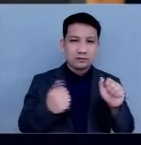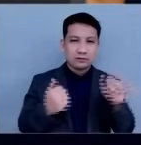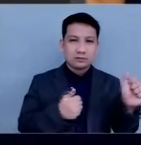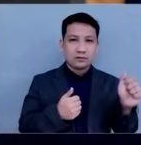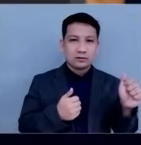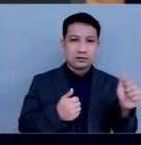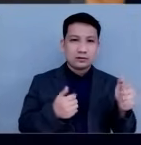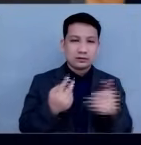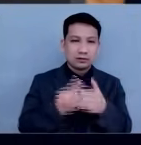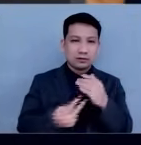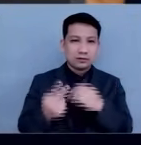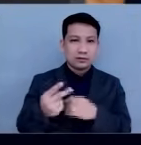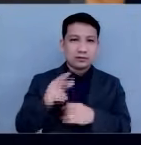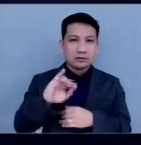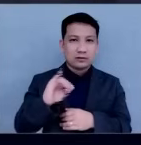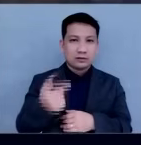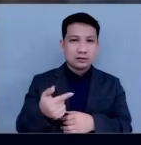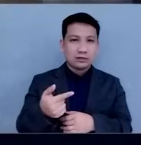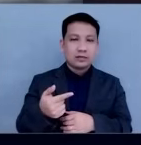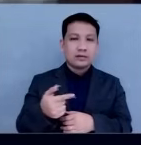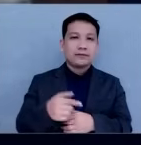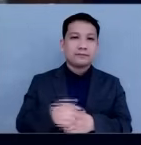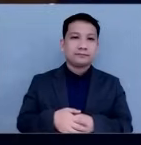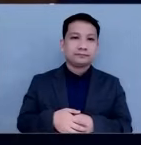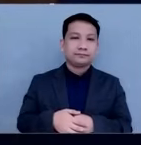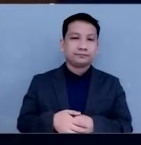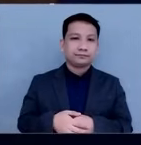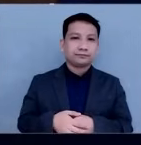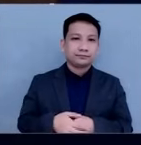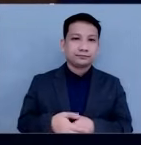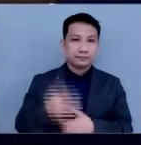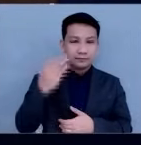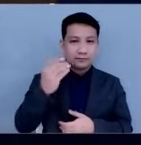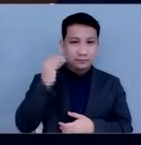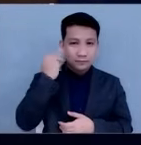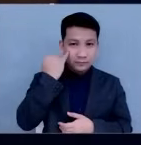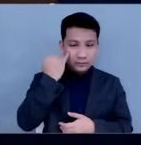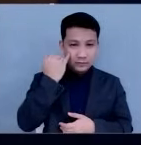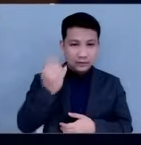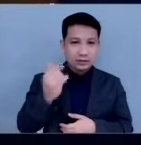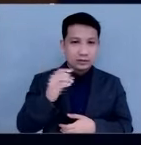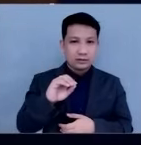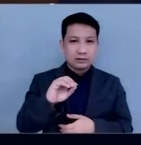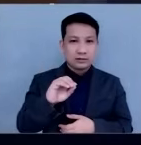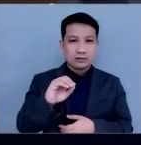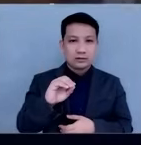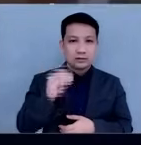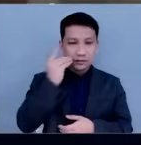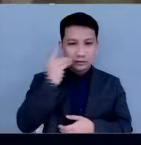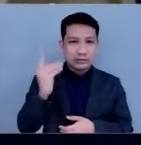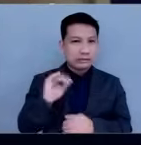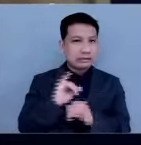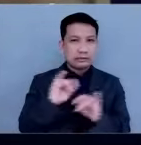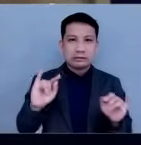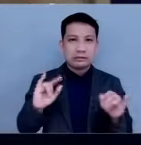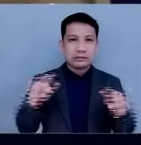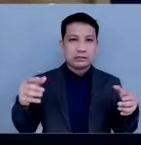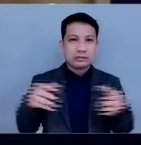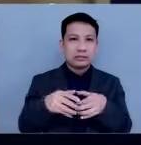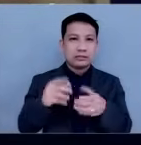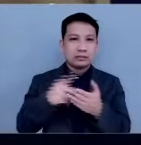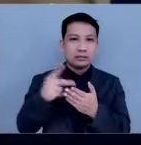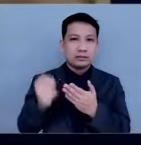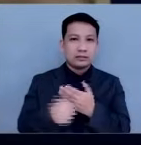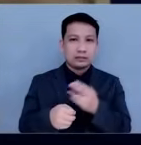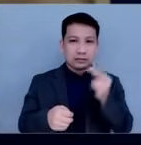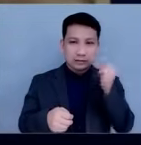couple sa IG ni Nadine. Last week lang nasabihin ni James sa vlog ni OG Diaz na malabo na sila magkaroon ng reunion project ni